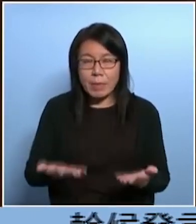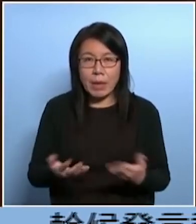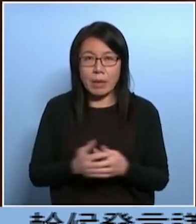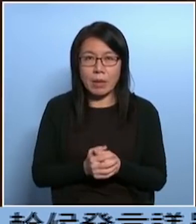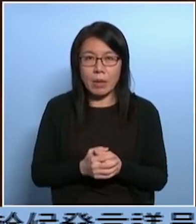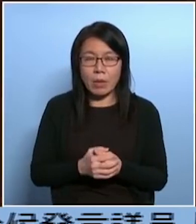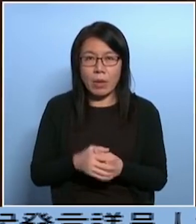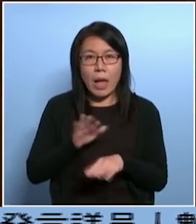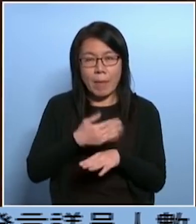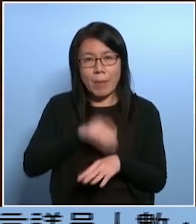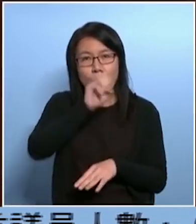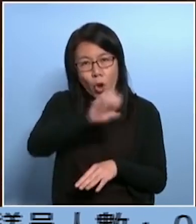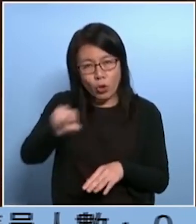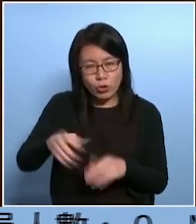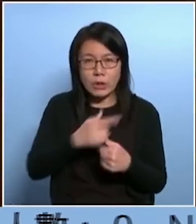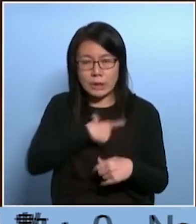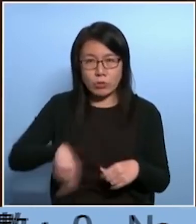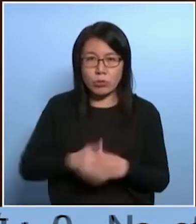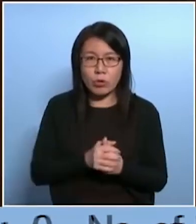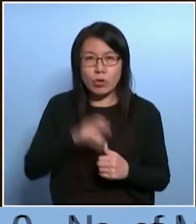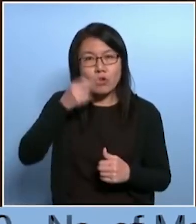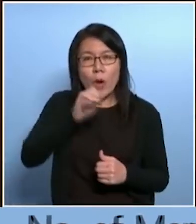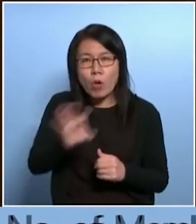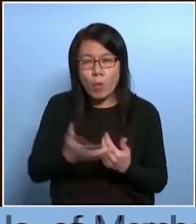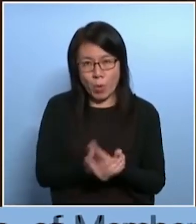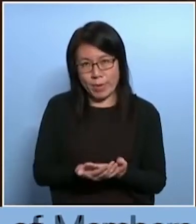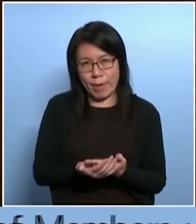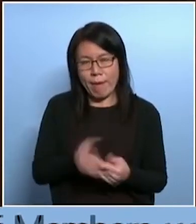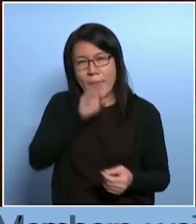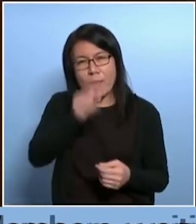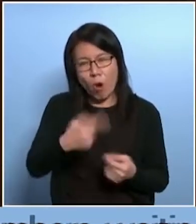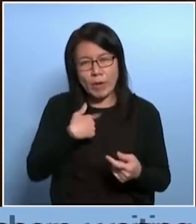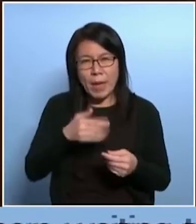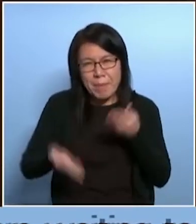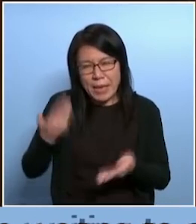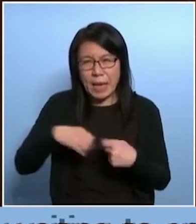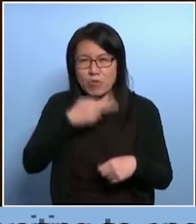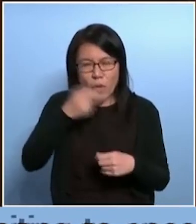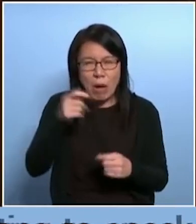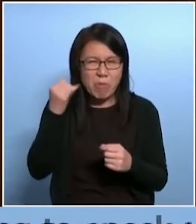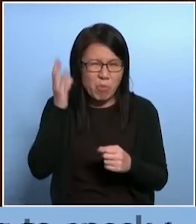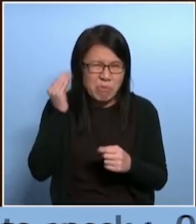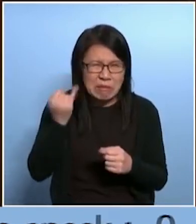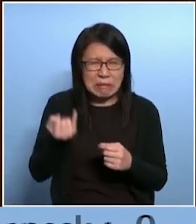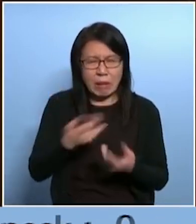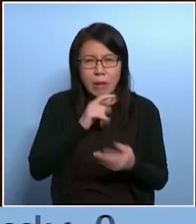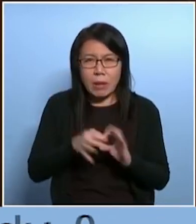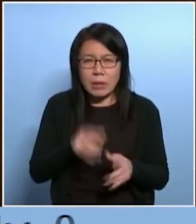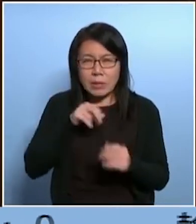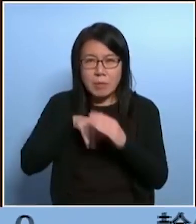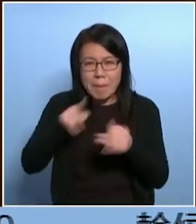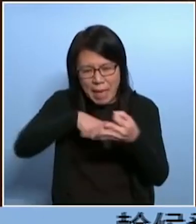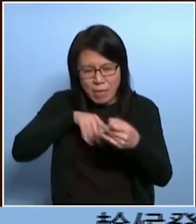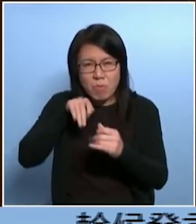我亦都頭先已經提醒 你，講粗口冇乜嘢嘅，你哋講啲嘢比粗口更難聽啦。 唔好用一啲侮辱性嘅言